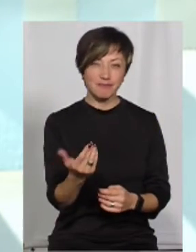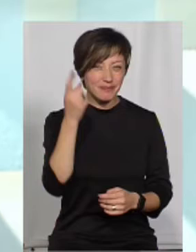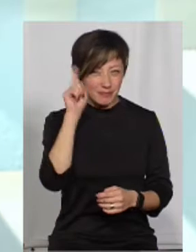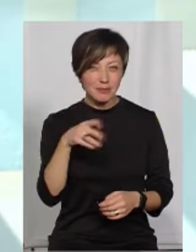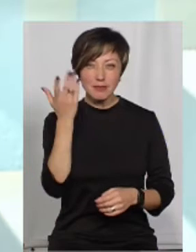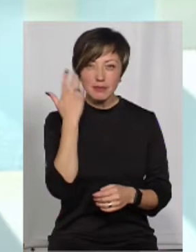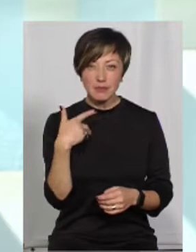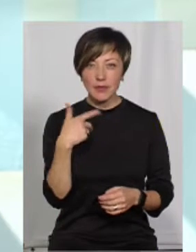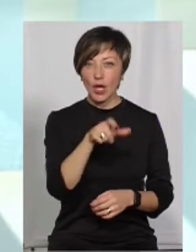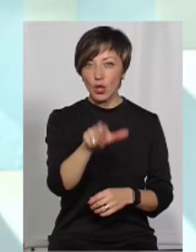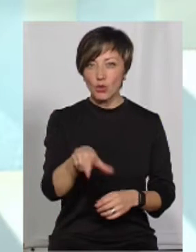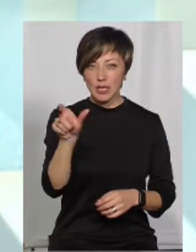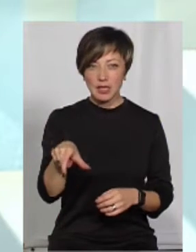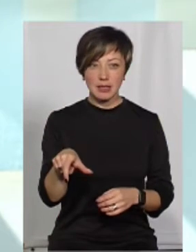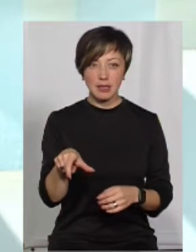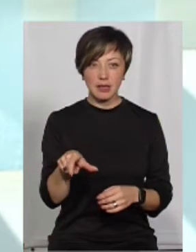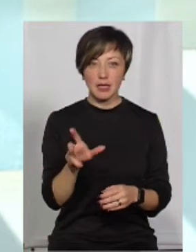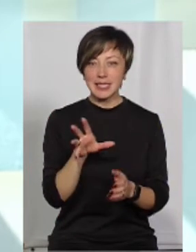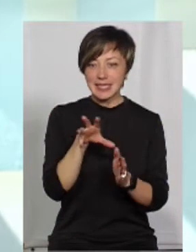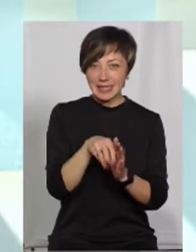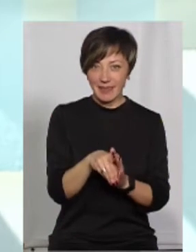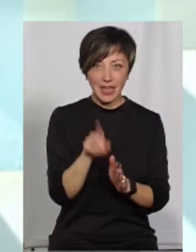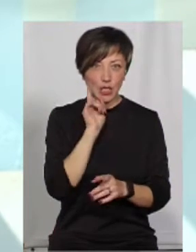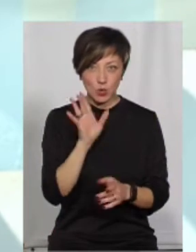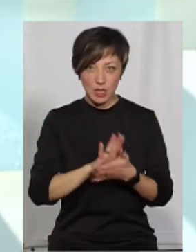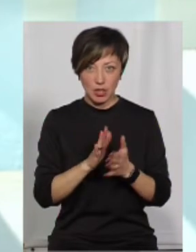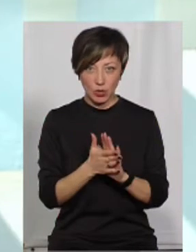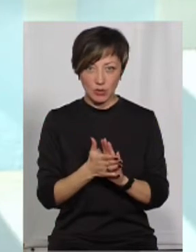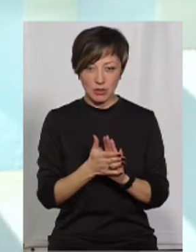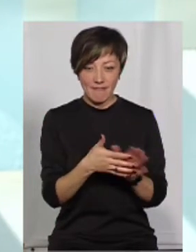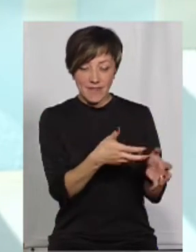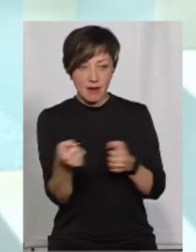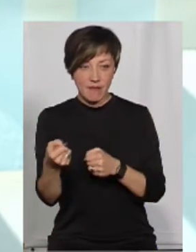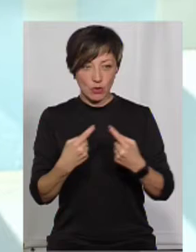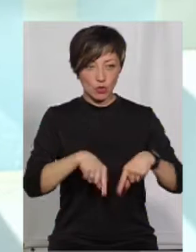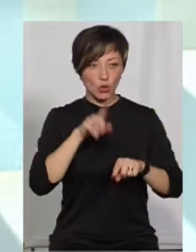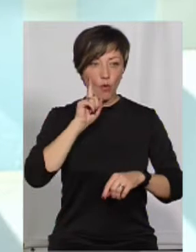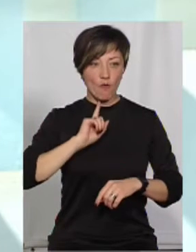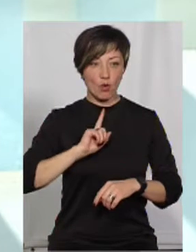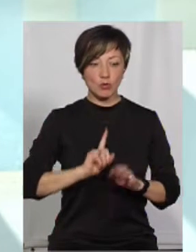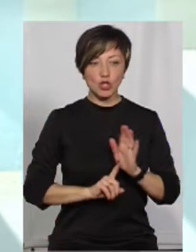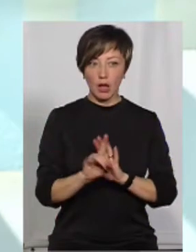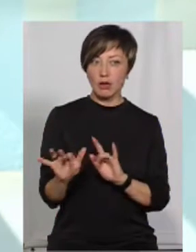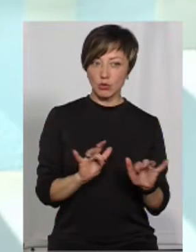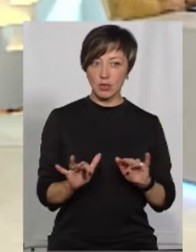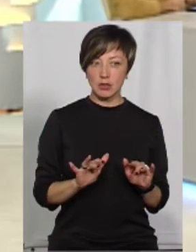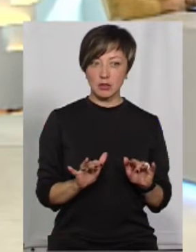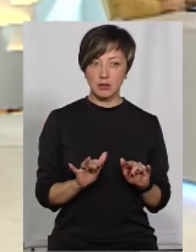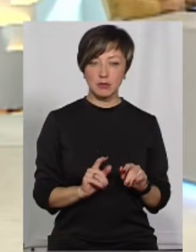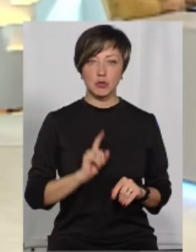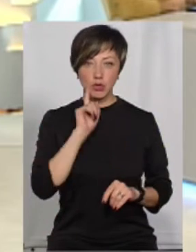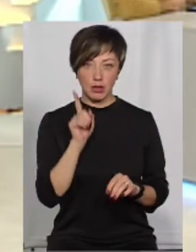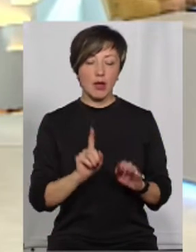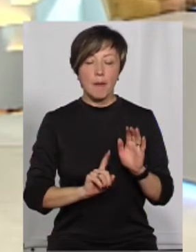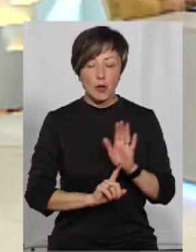Знаєте, коли людину ставлять в незручне становище, виривають зону комфорту, вона починає рухатись, тобто вона